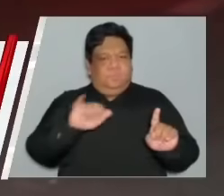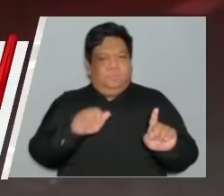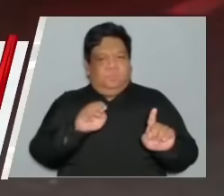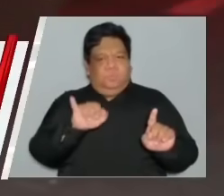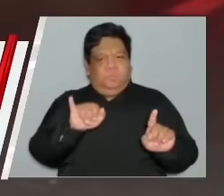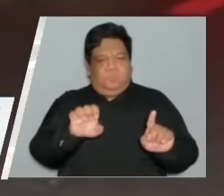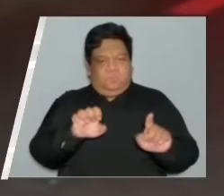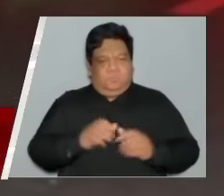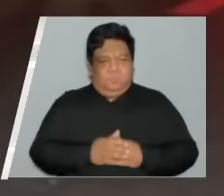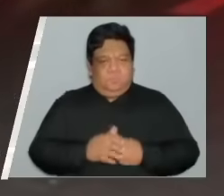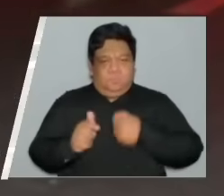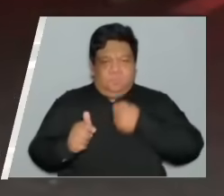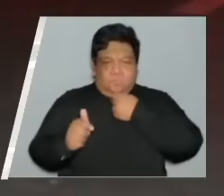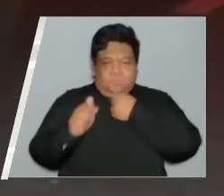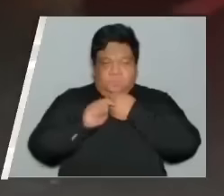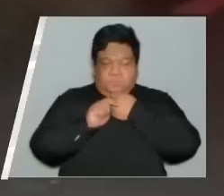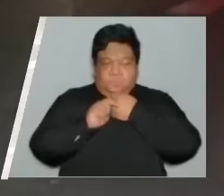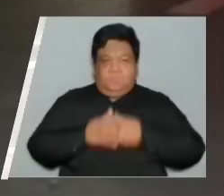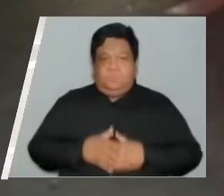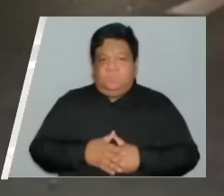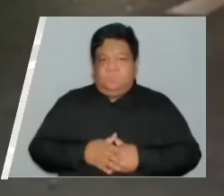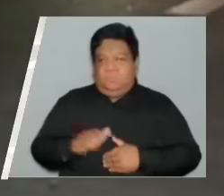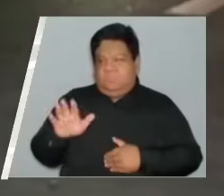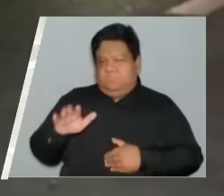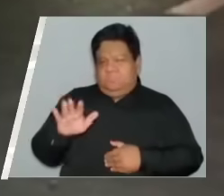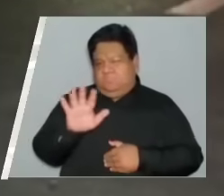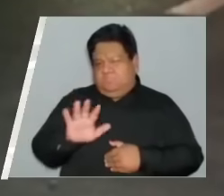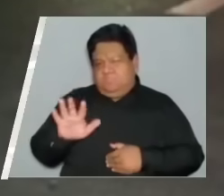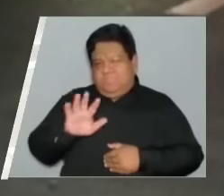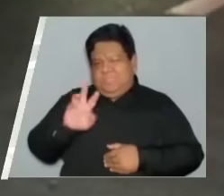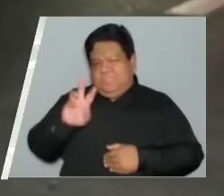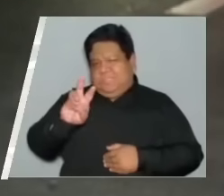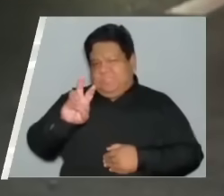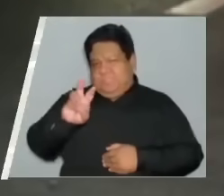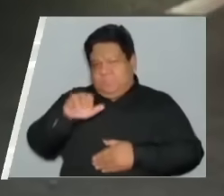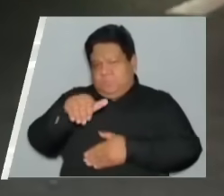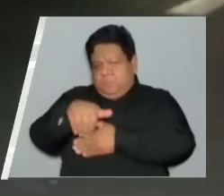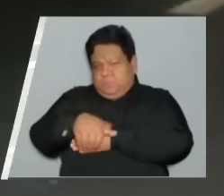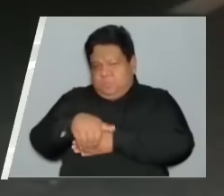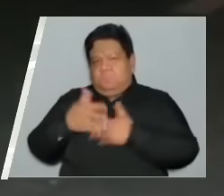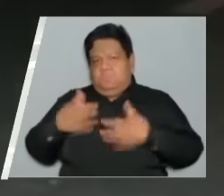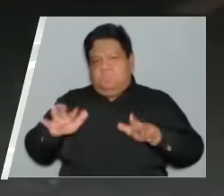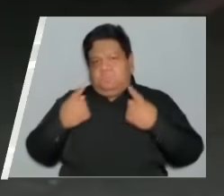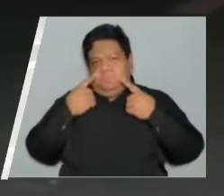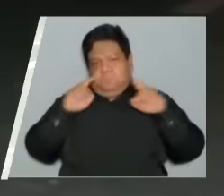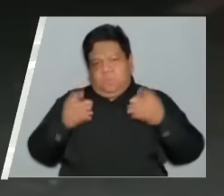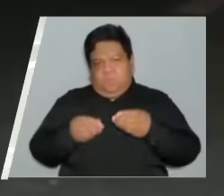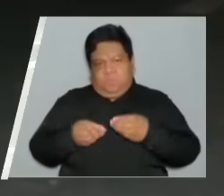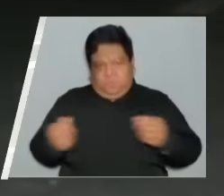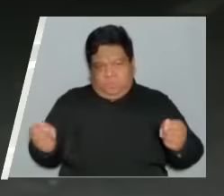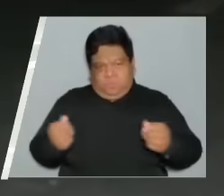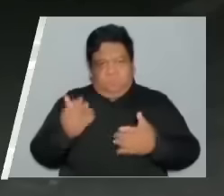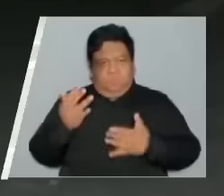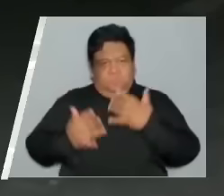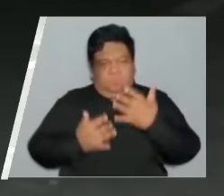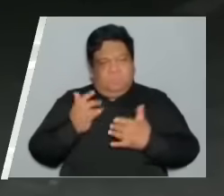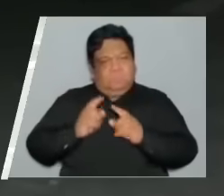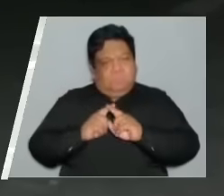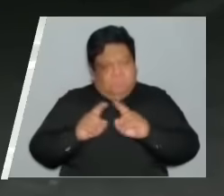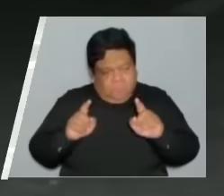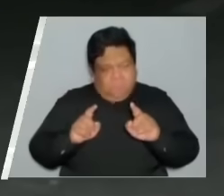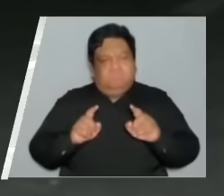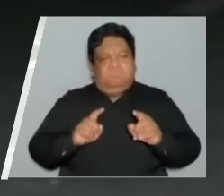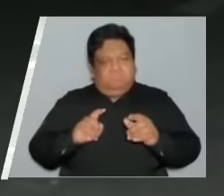Rafi Pia, pasado alas 6 ng gabi nang ideklarang fire out pero patuloy ang imbestigasyong isinasagawa ng BFP sa sanhi